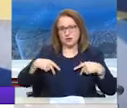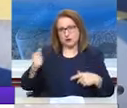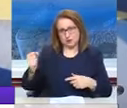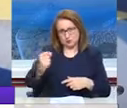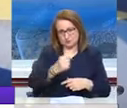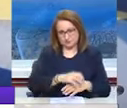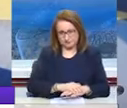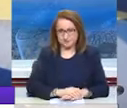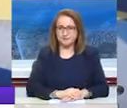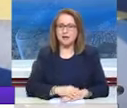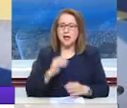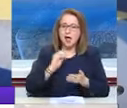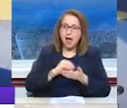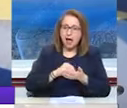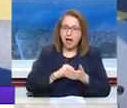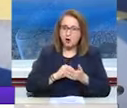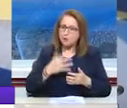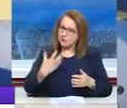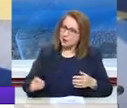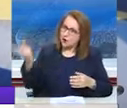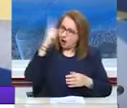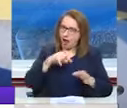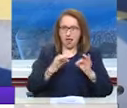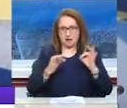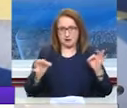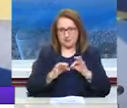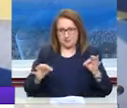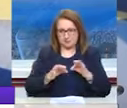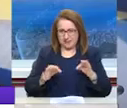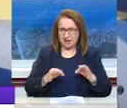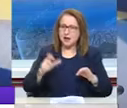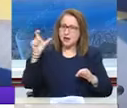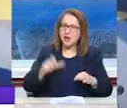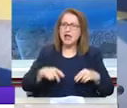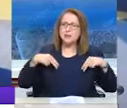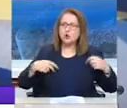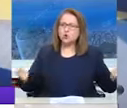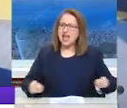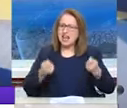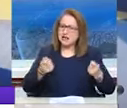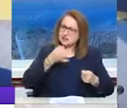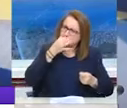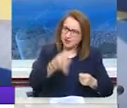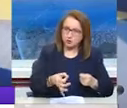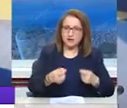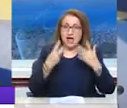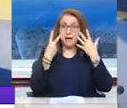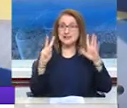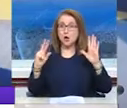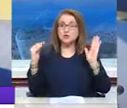με διαφορετικά σχήματα και θα τοποθετηθεί επί αυτών και ο κ. Βρούτσης 700.000 ελεύθεροι